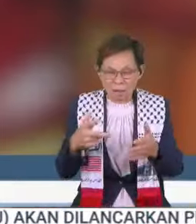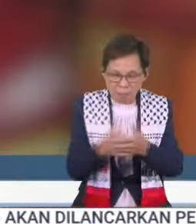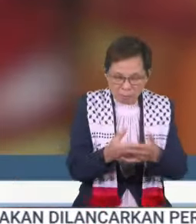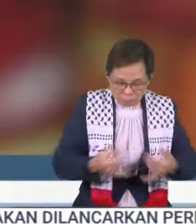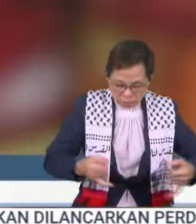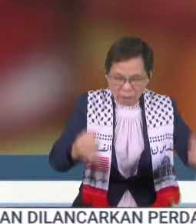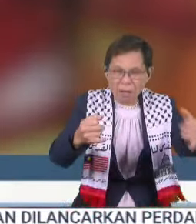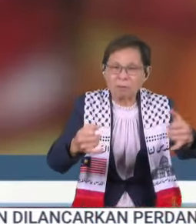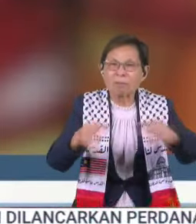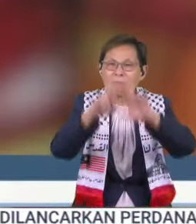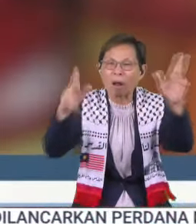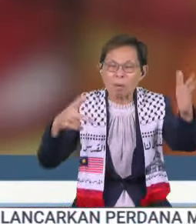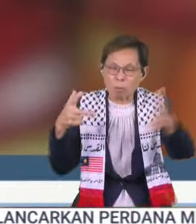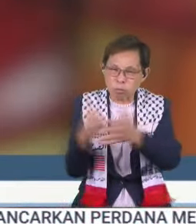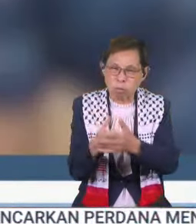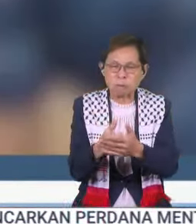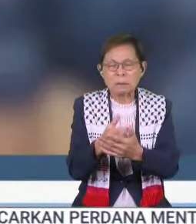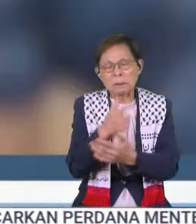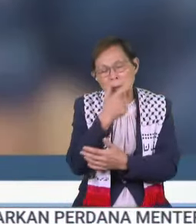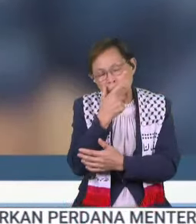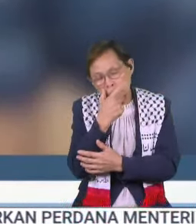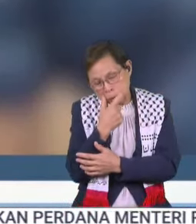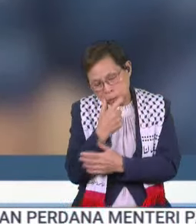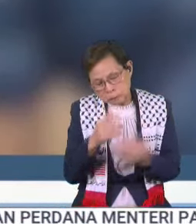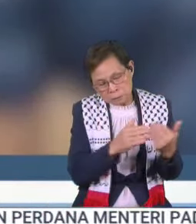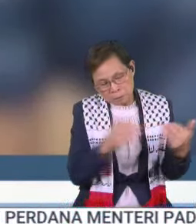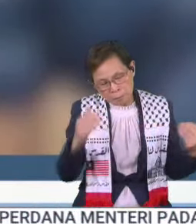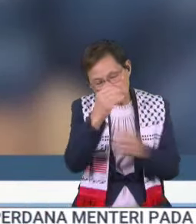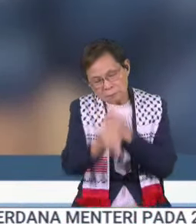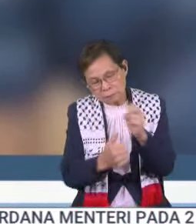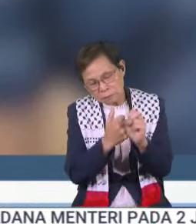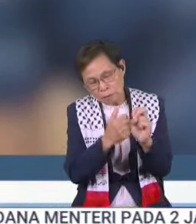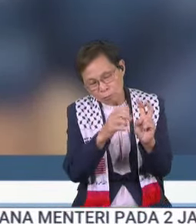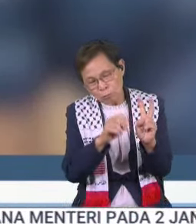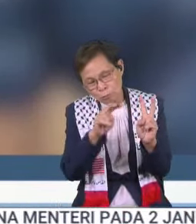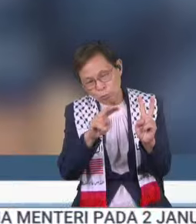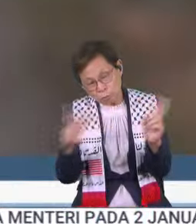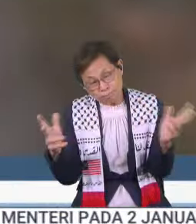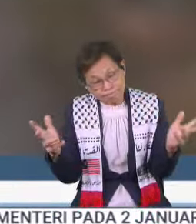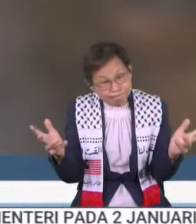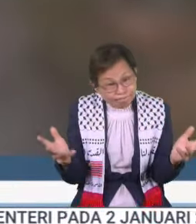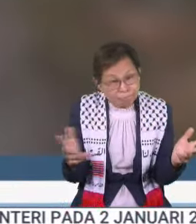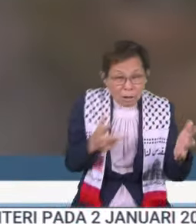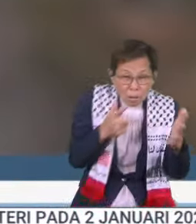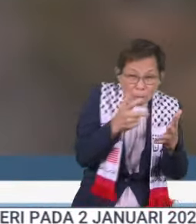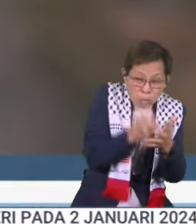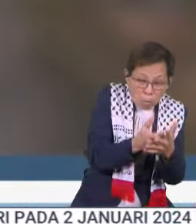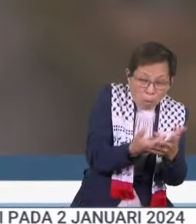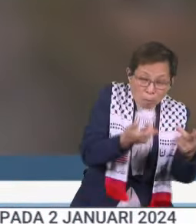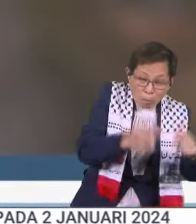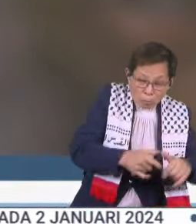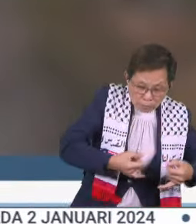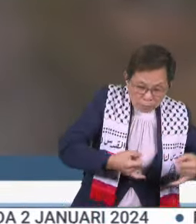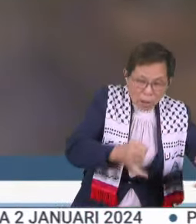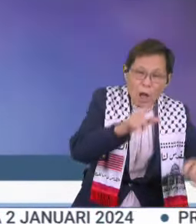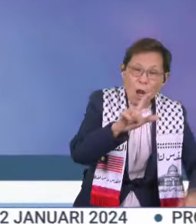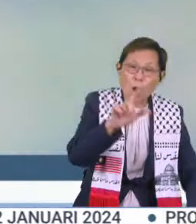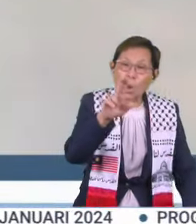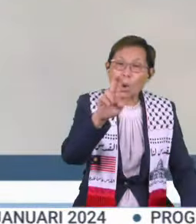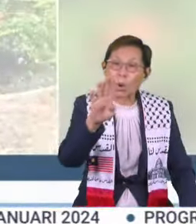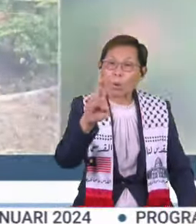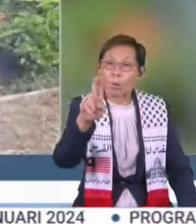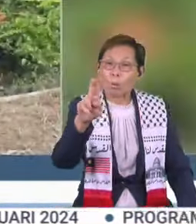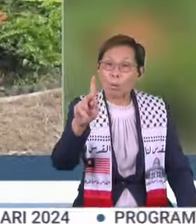jalan raya turut menjadi kisah duka sepanjang tahun ini. Antaranya, kemalangan yang berlaku di Jalan Lubuk Antu